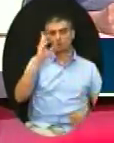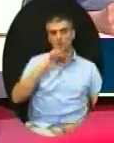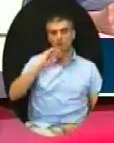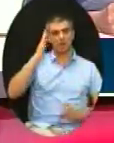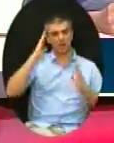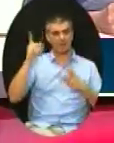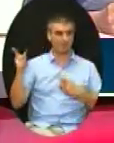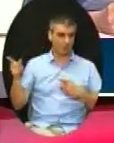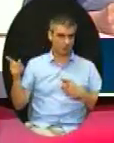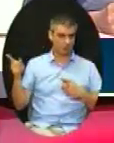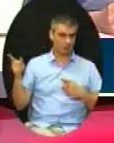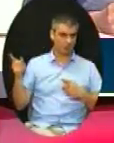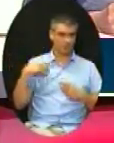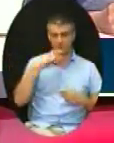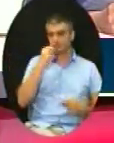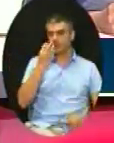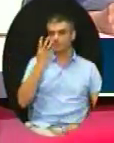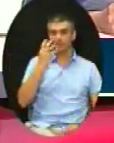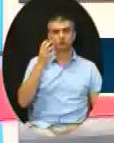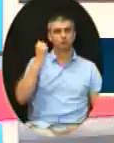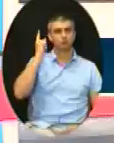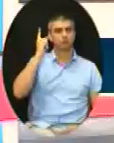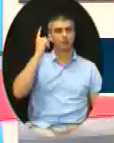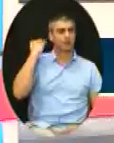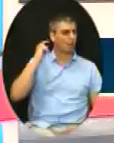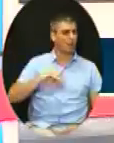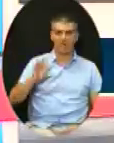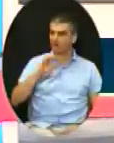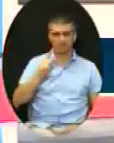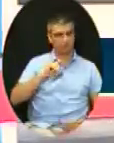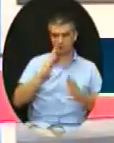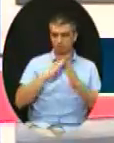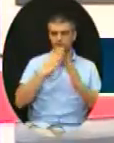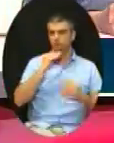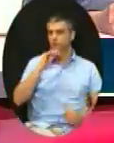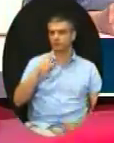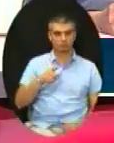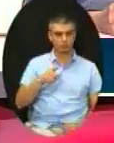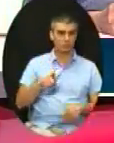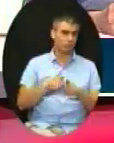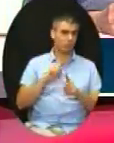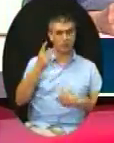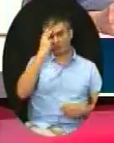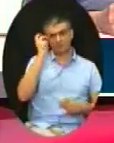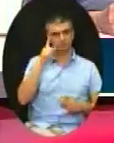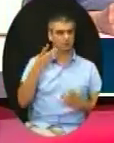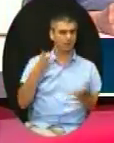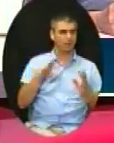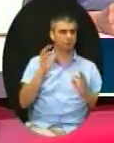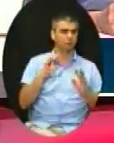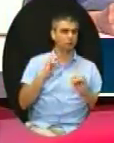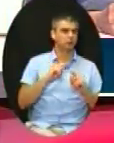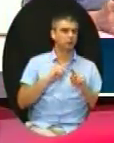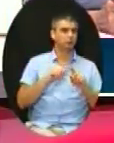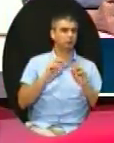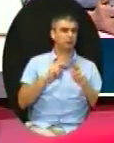חברון, נדבר על 40, 50, 60 שנה אחורה, אף אחד מהם זה לא תושב יהודה ושומרון, כמו שאר ערבים שצריך באמת למצוא להם איזשהו סוג